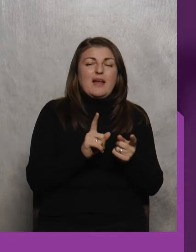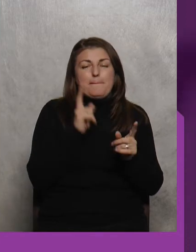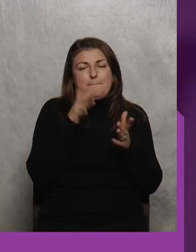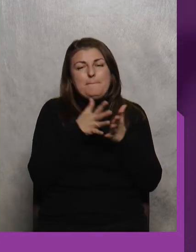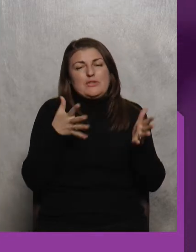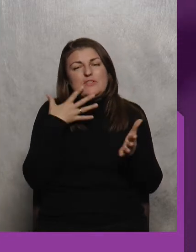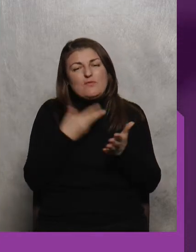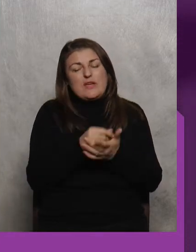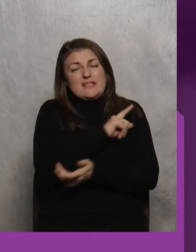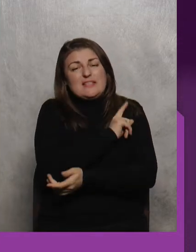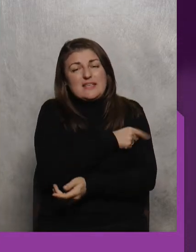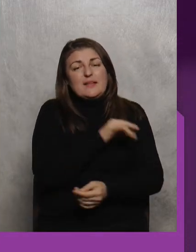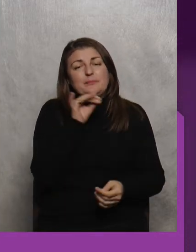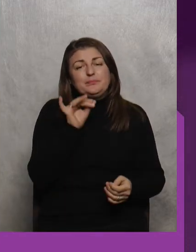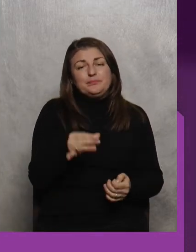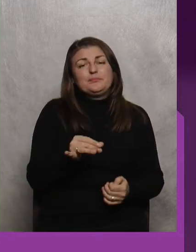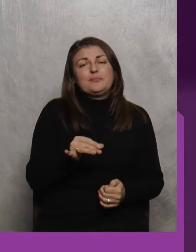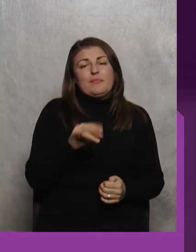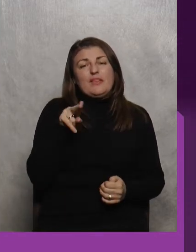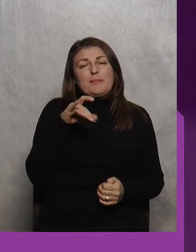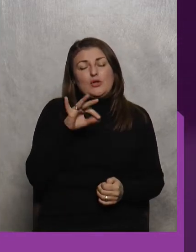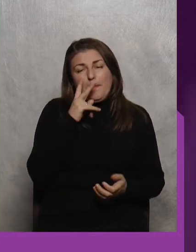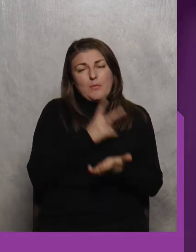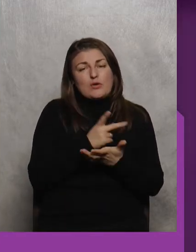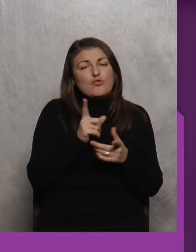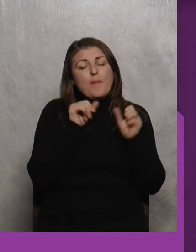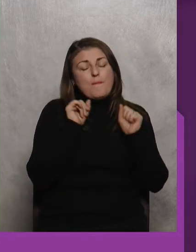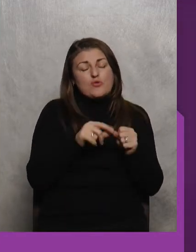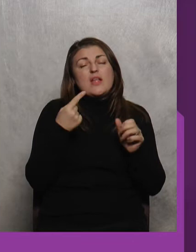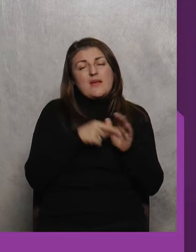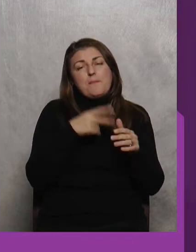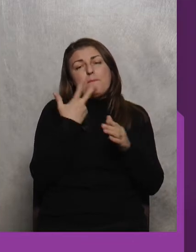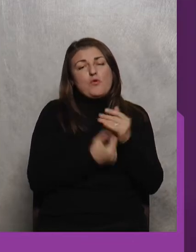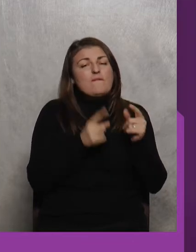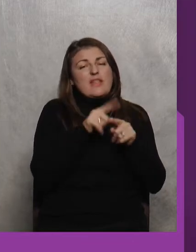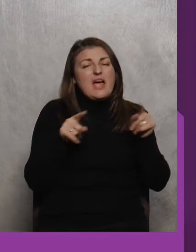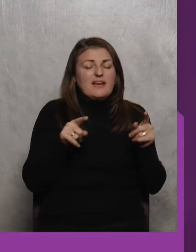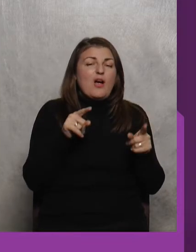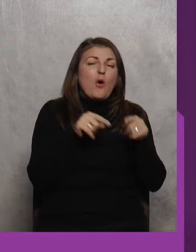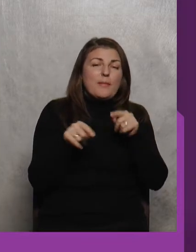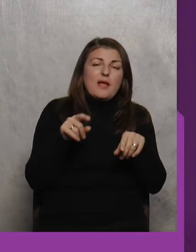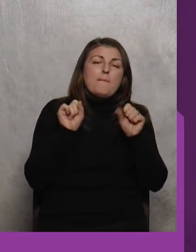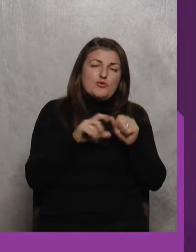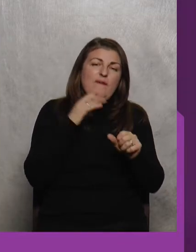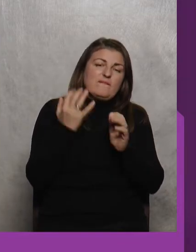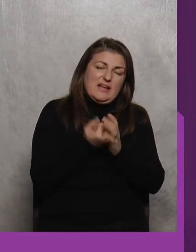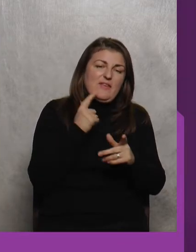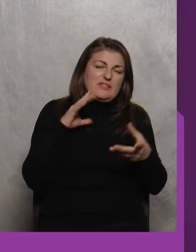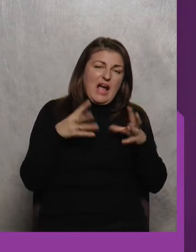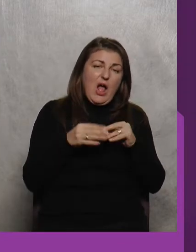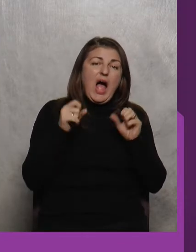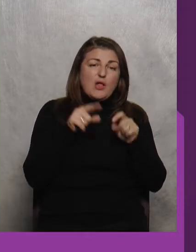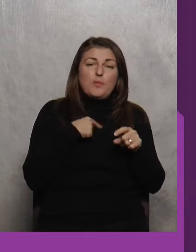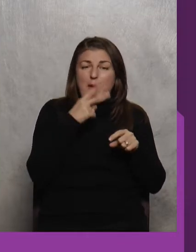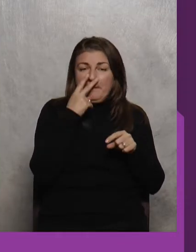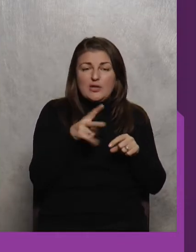збільшити свої сили. І Дмитро показав, що можна, навіть програючи в деяких компонентах, виграти взагалом. А тут